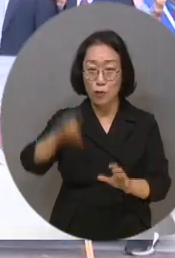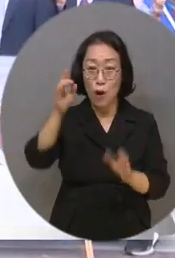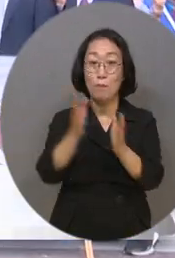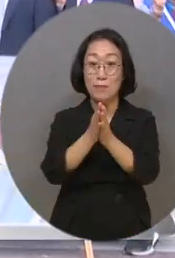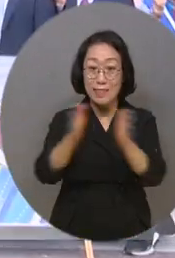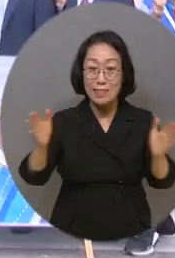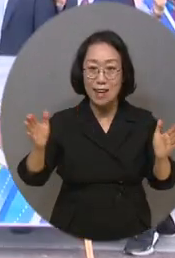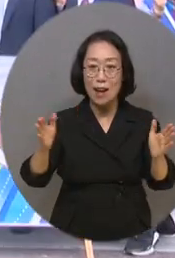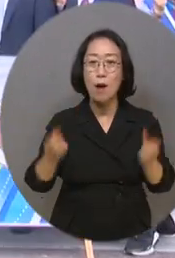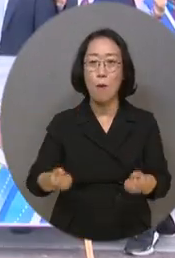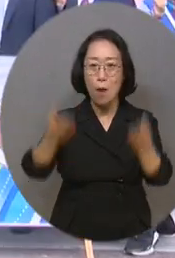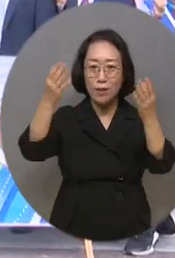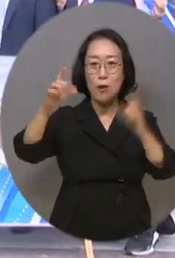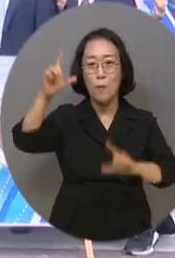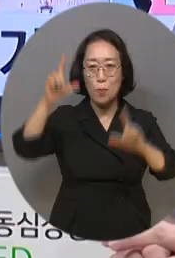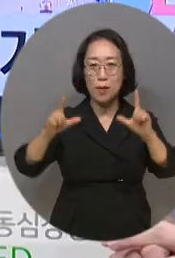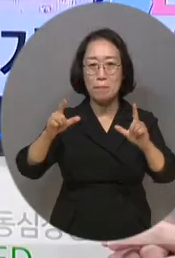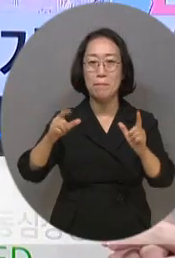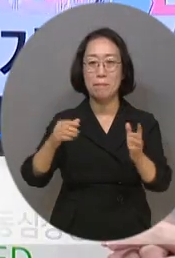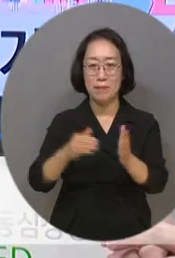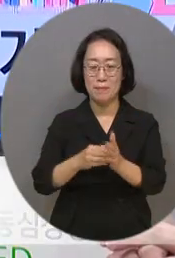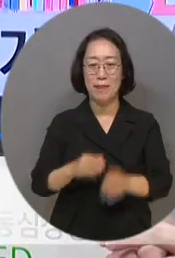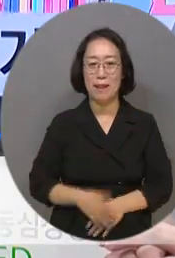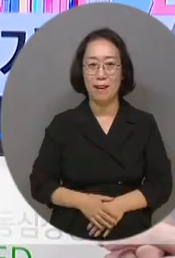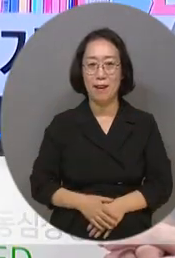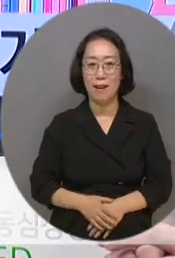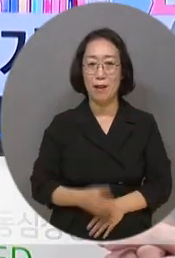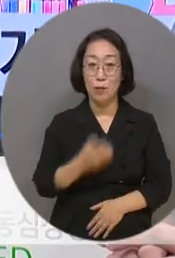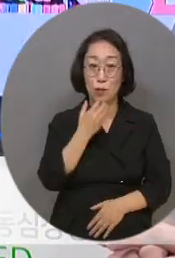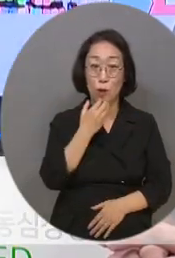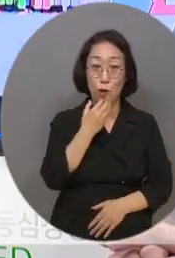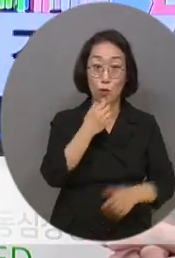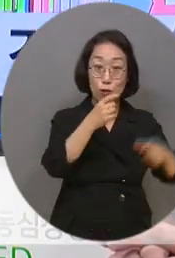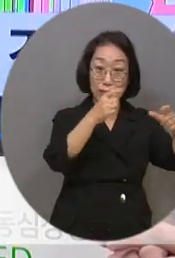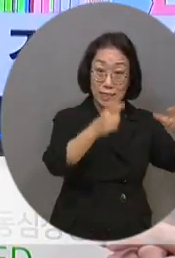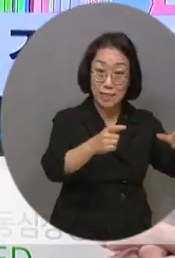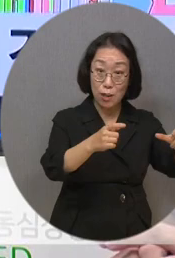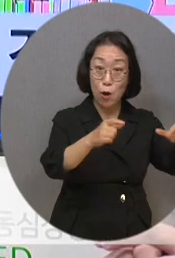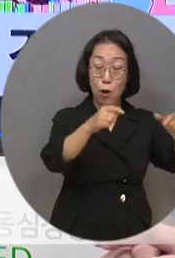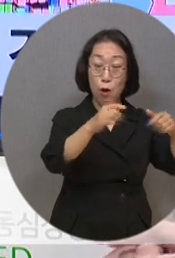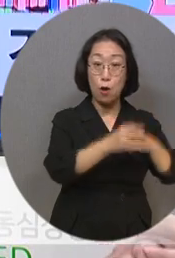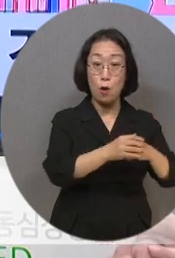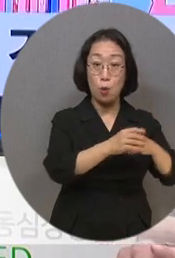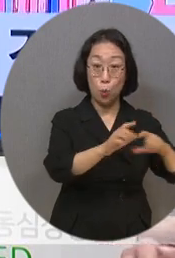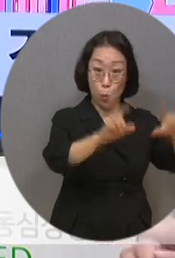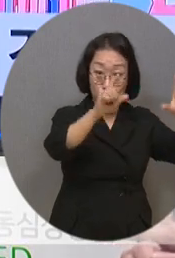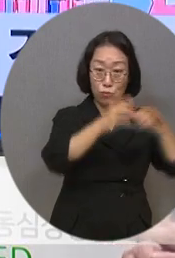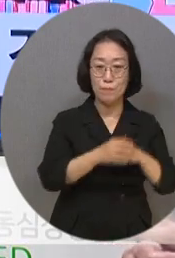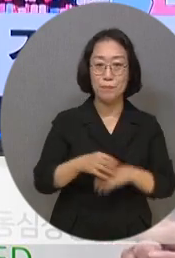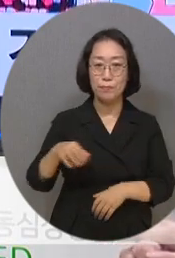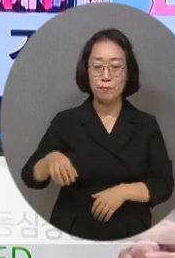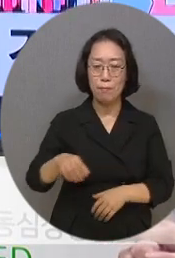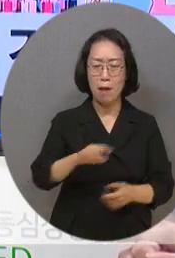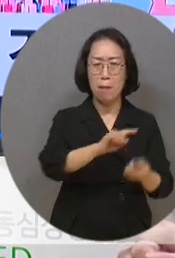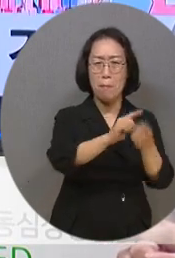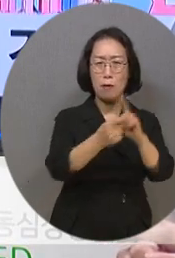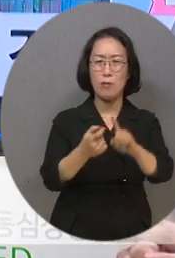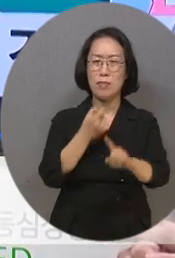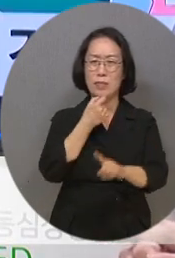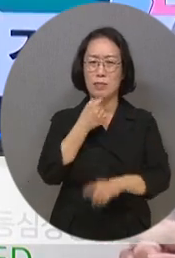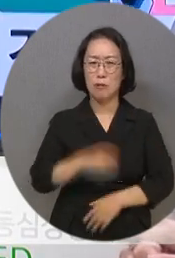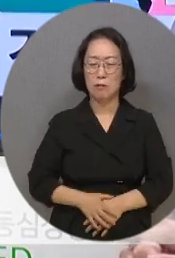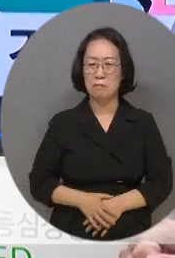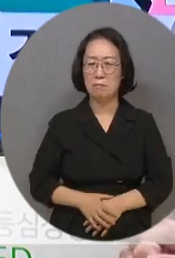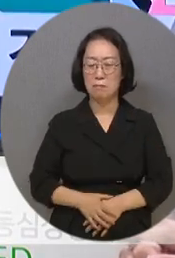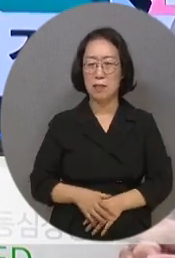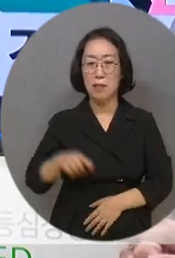환영 행사가 열렸습니다. 서울 동남권에 사시는 분들 중에 갈아타는 게 싫어서